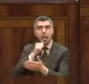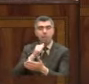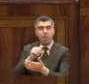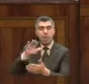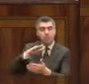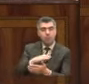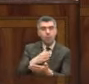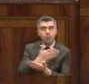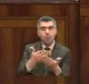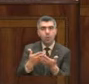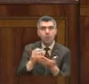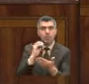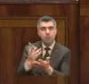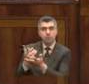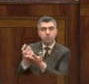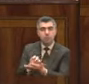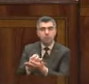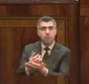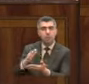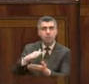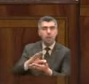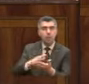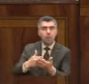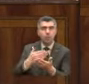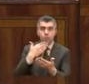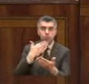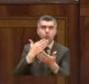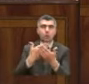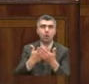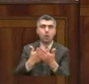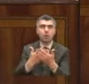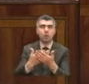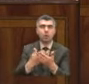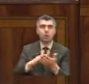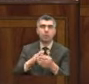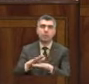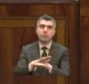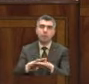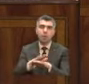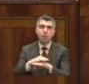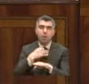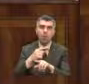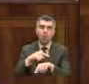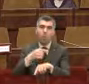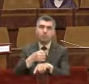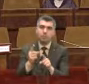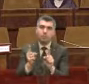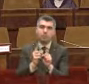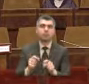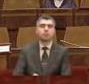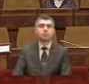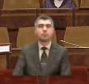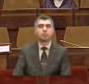الماء بكل ما تحتاجه من الطاقات المتجددة. شكرا على انتباهكم ومعذرة على السرعة لأن الوقت لا يسمح.